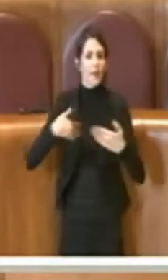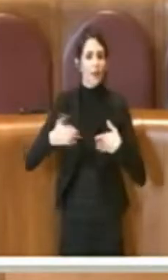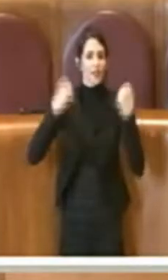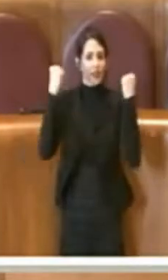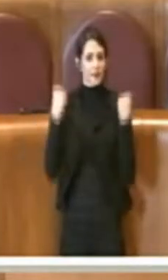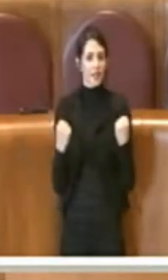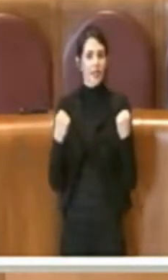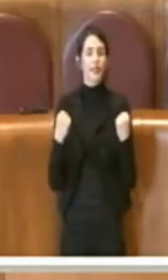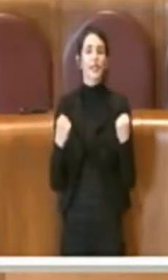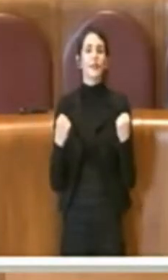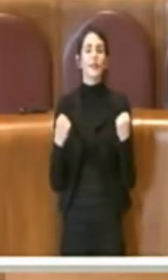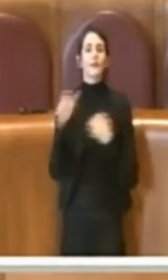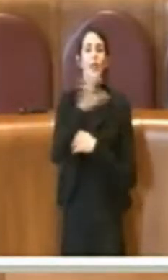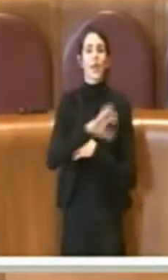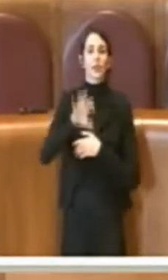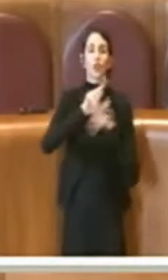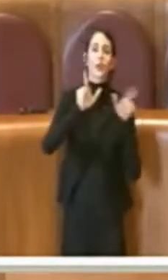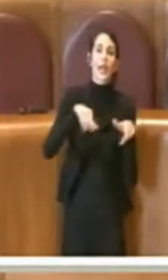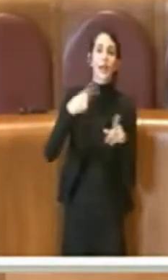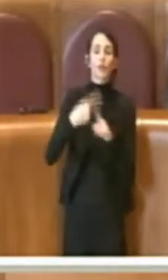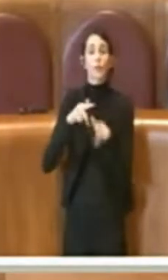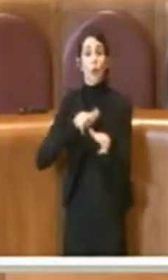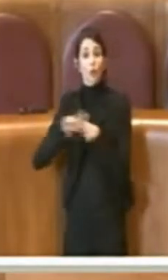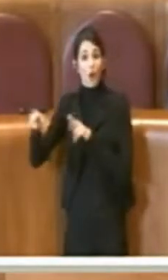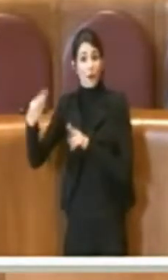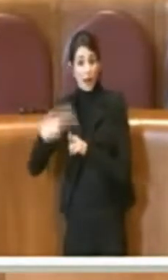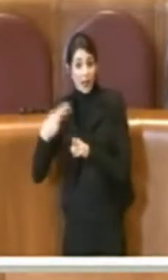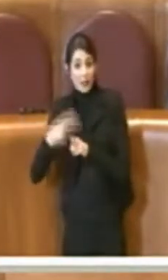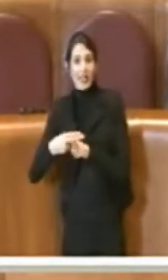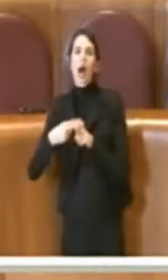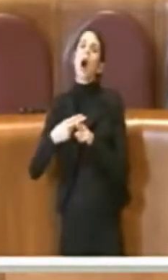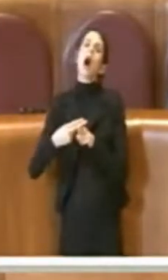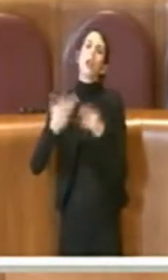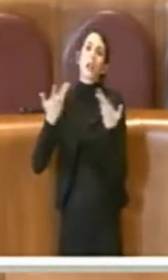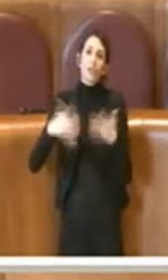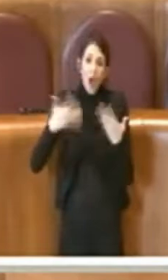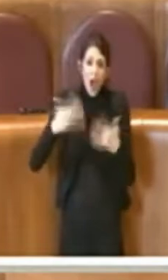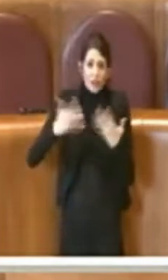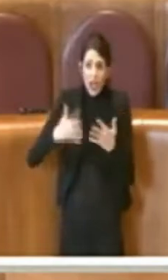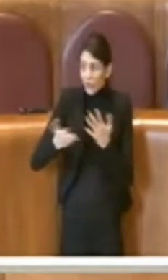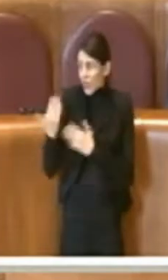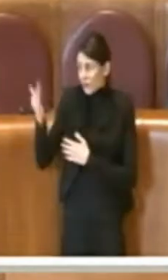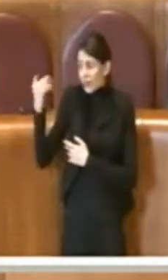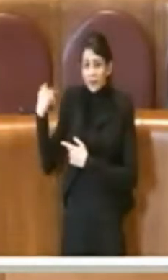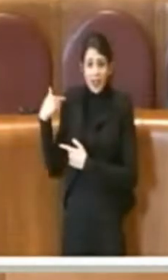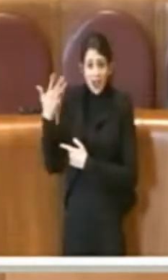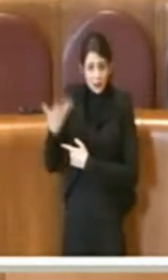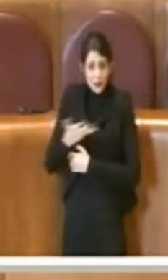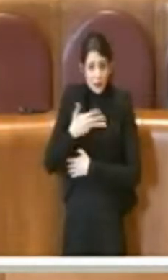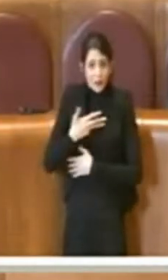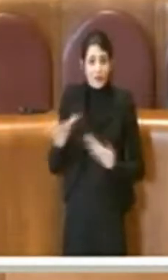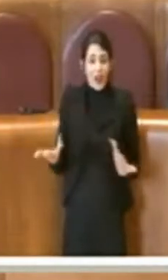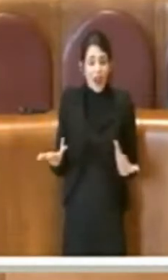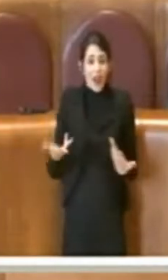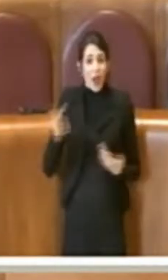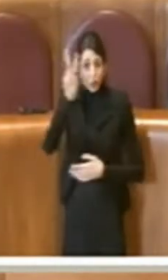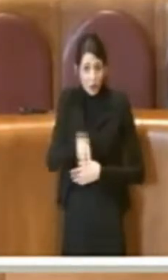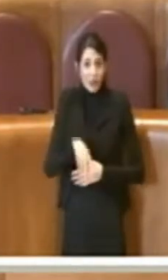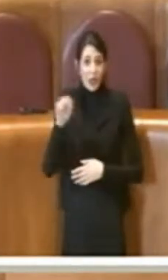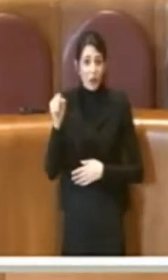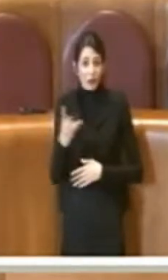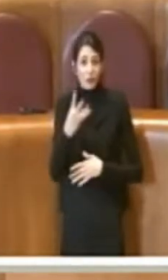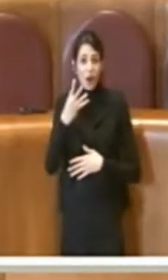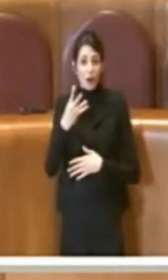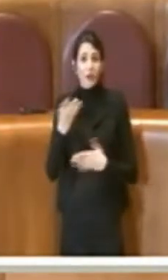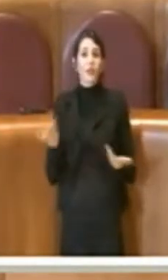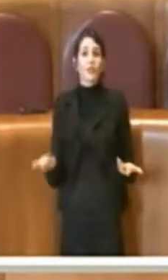straordinario per l'emergenza di Roma Capitale già esiste e già è stato adottato con deliberazione di giunta regionale del 2014. Tutto nero su